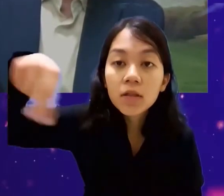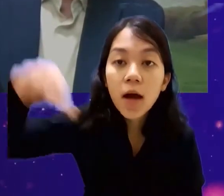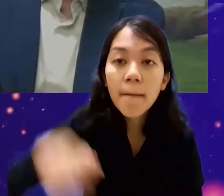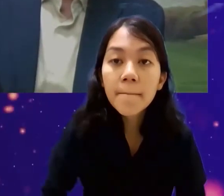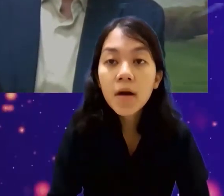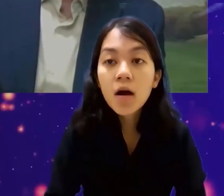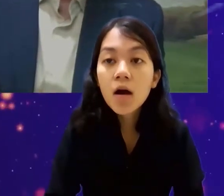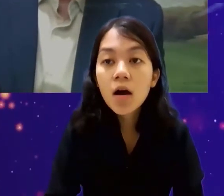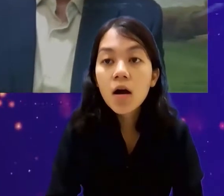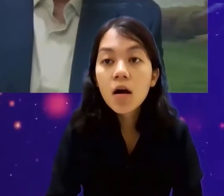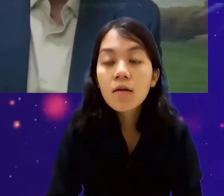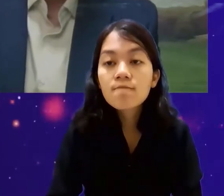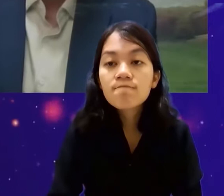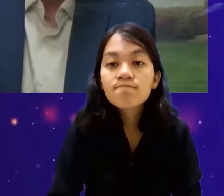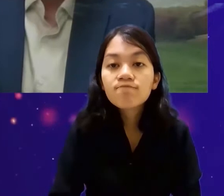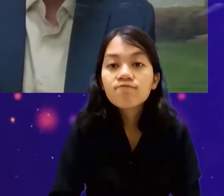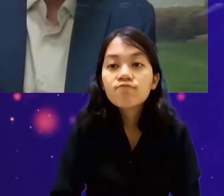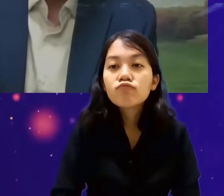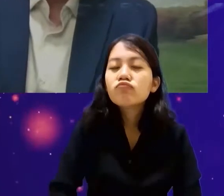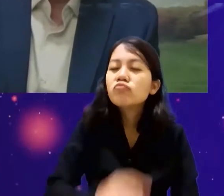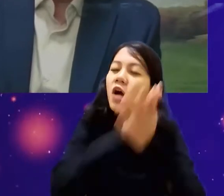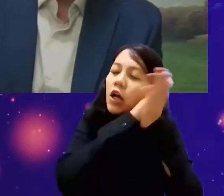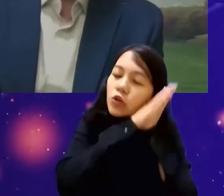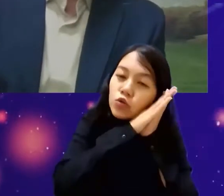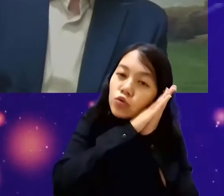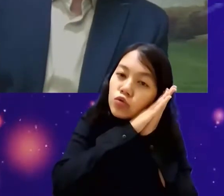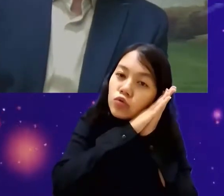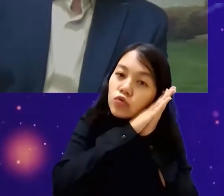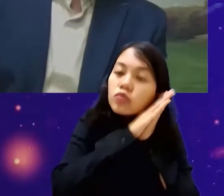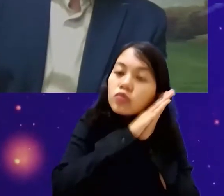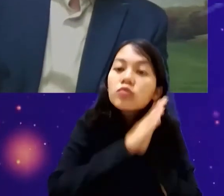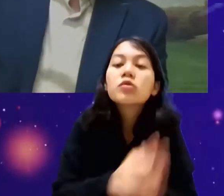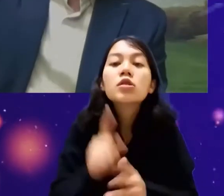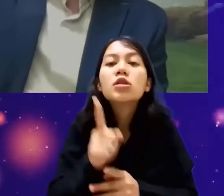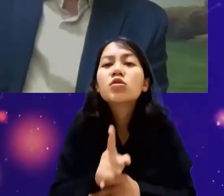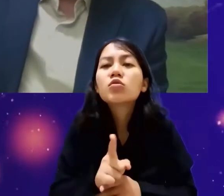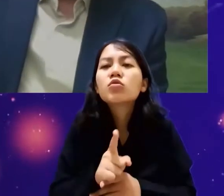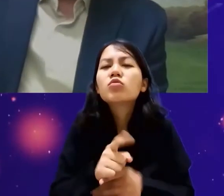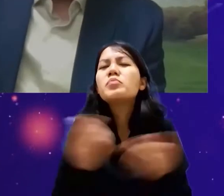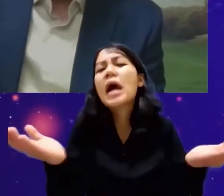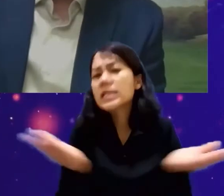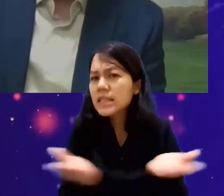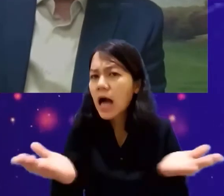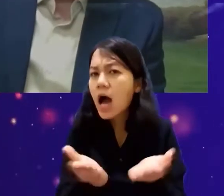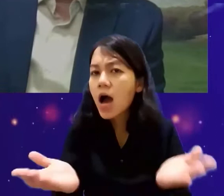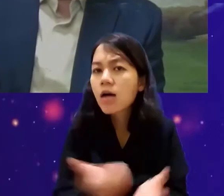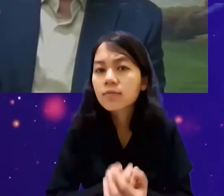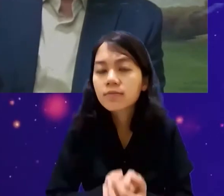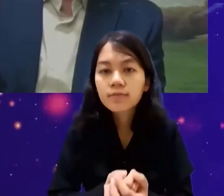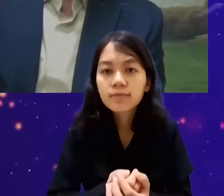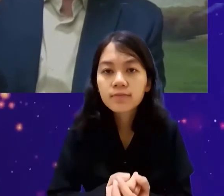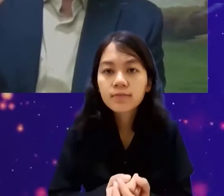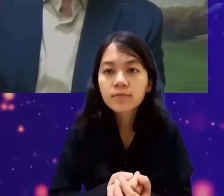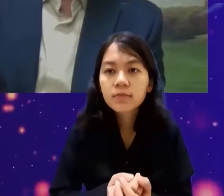wajar. Jangan kita bilang, oh mereka mengantuk tidur rohani dan lain, bukan. Karena memang pengantennya lama datang. Jadi